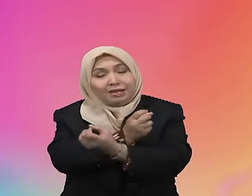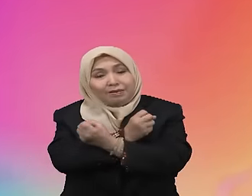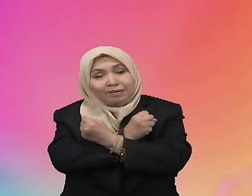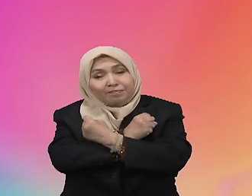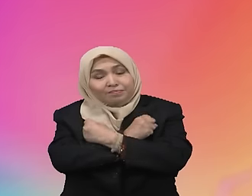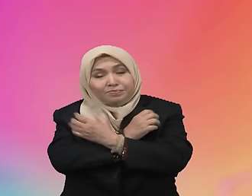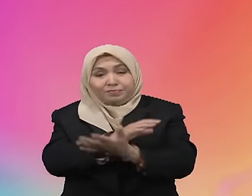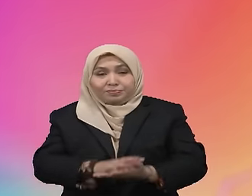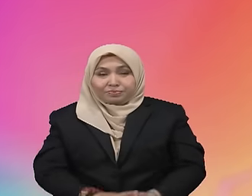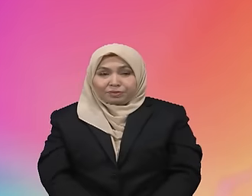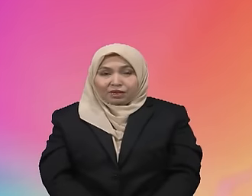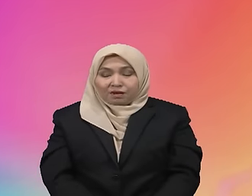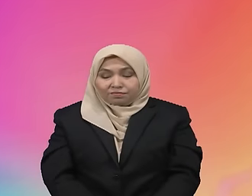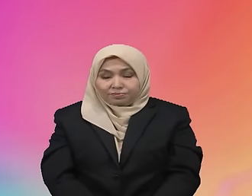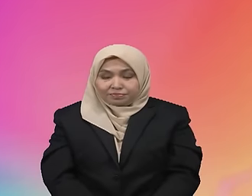Bismillahirrahmanirrahim.